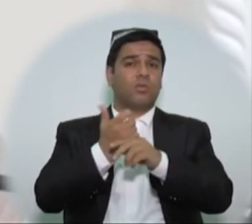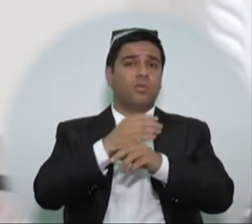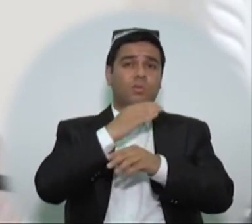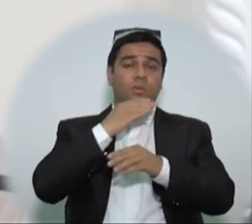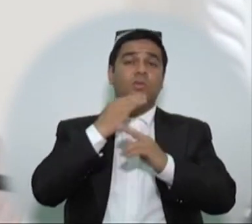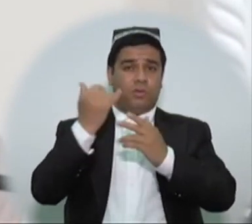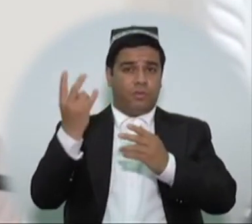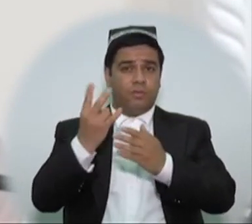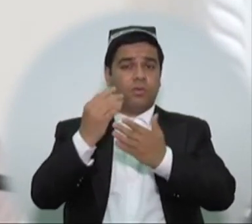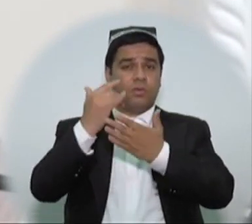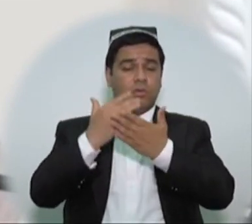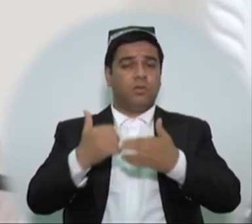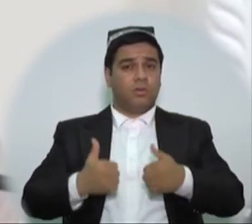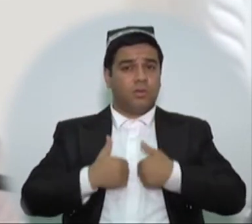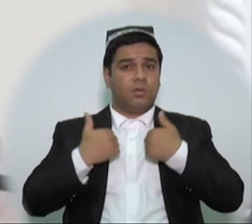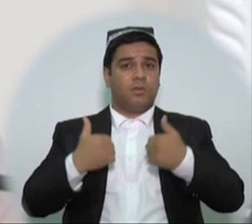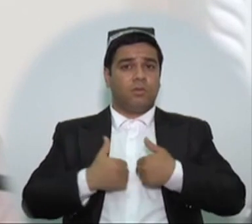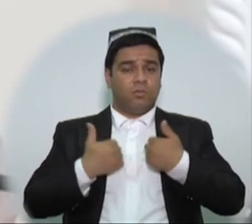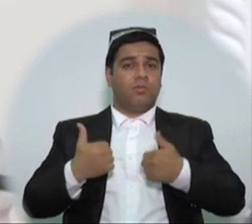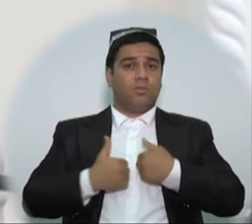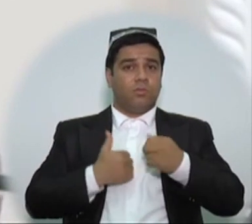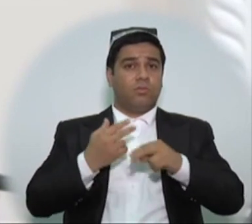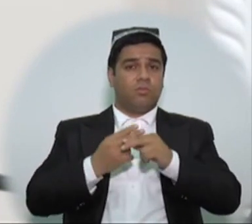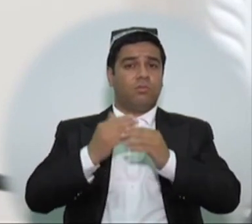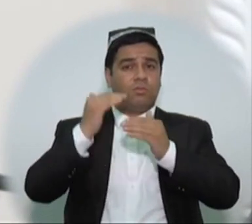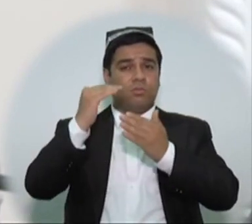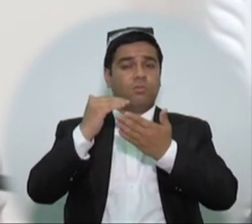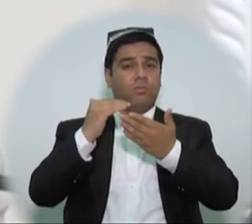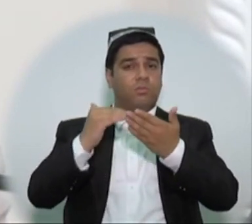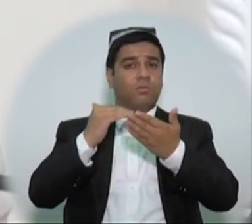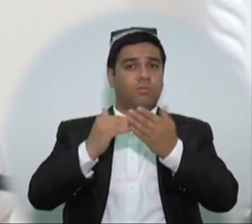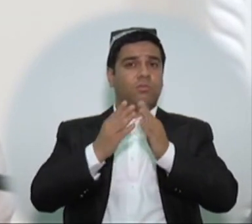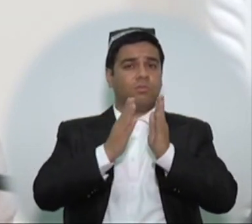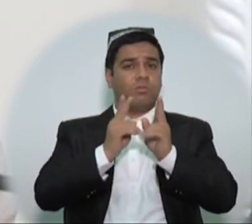Qilishyapti yana. Juda qattiq urinishyapti, bo'lyapti, jild-jild bo'lib ketyapti.